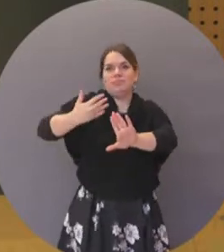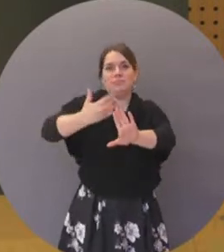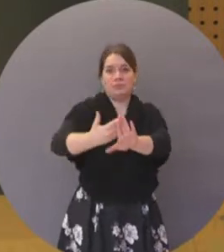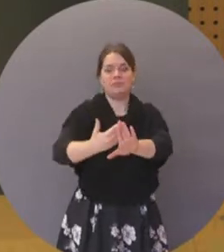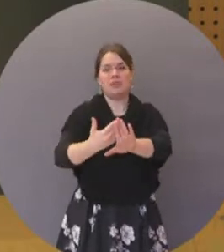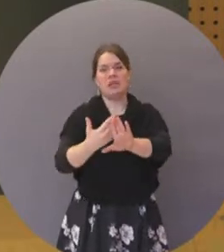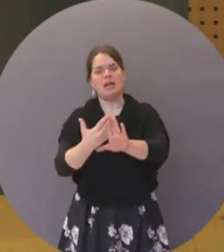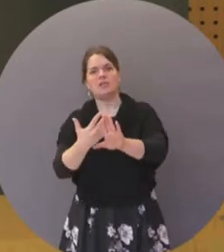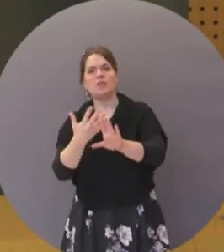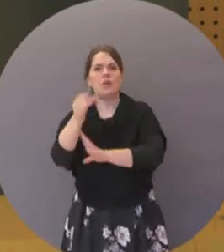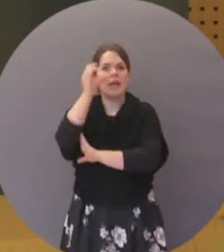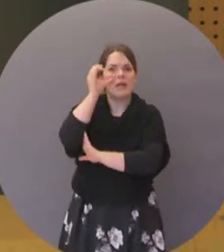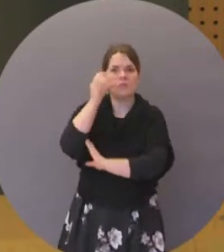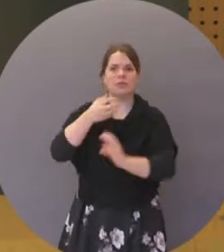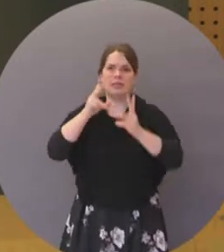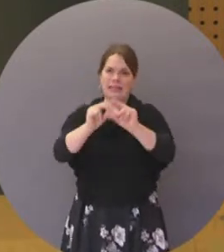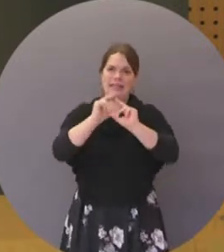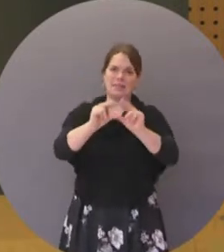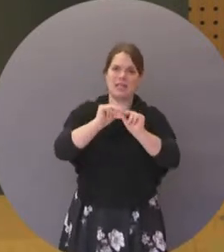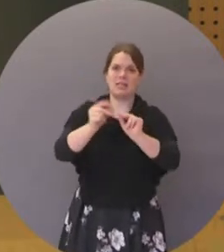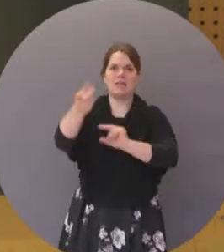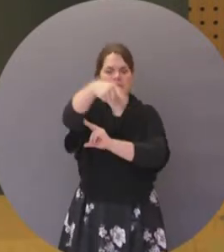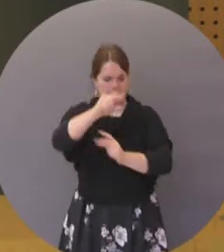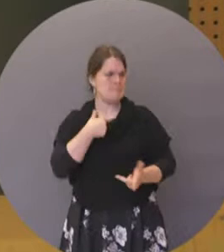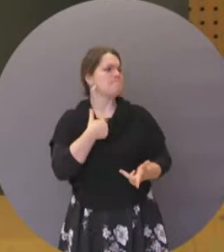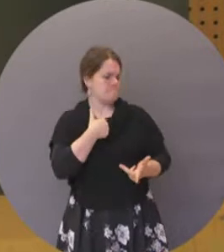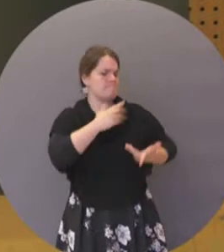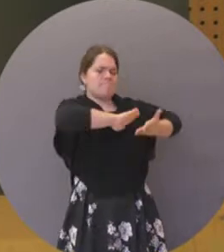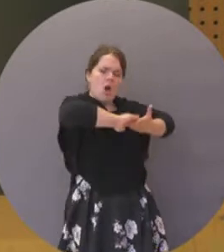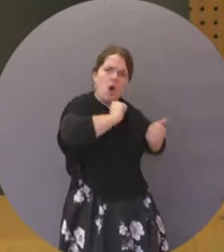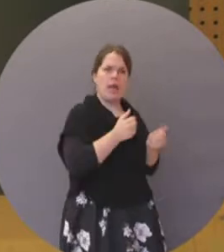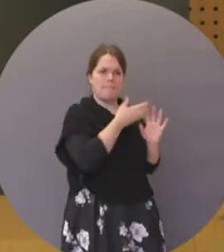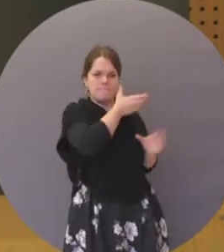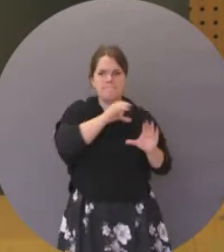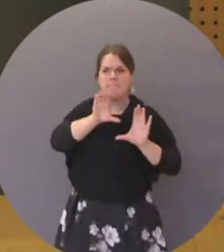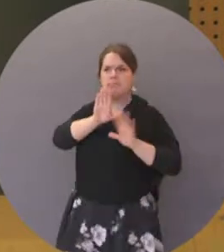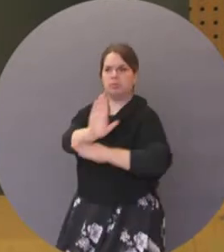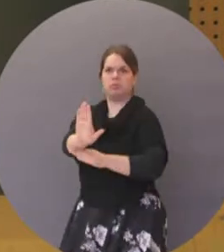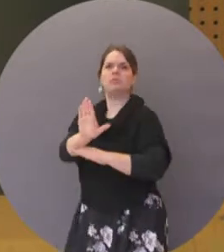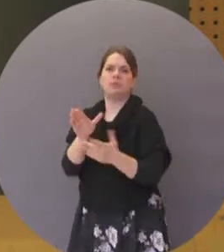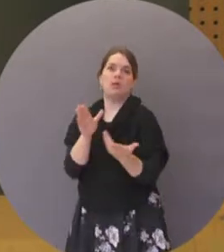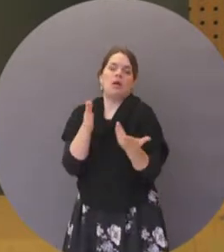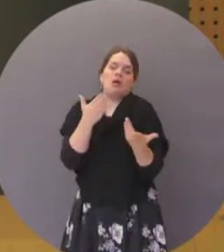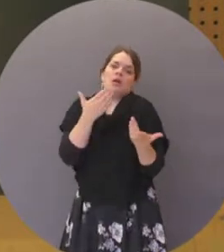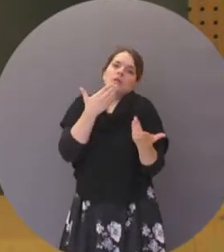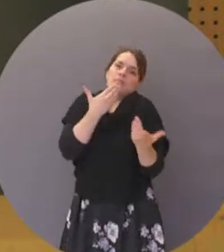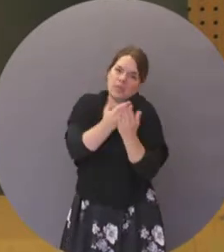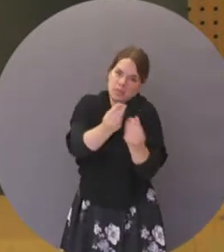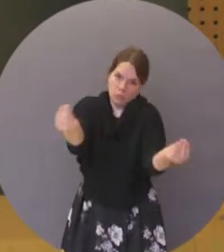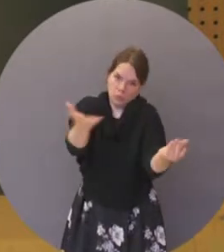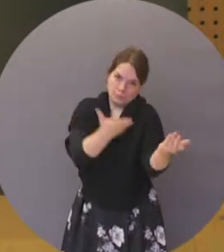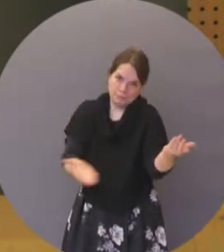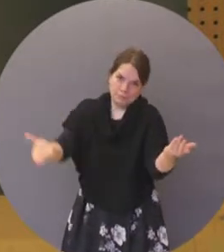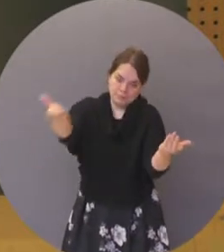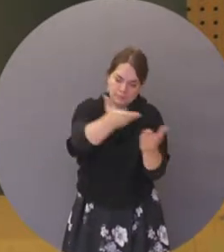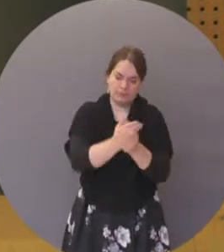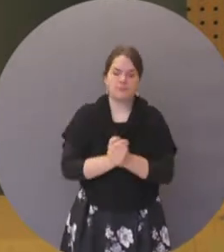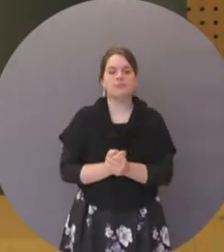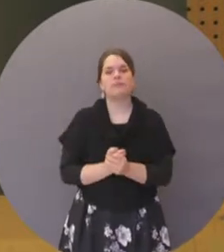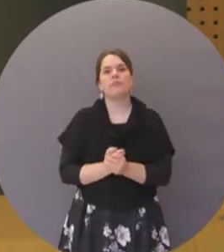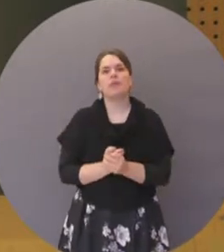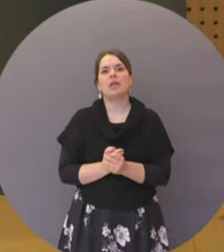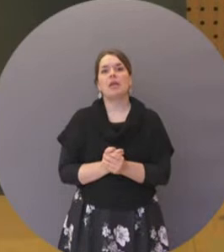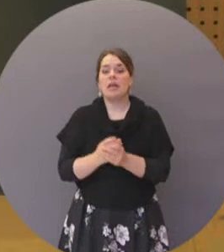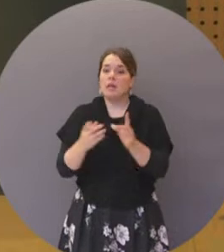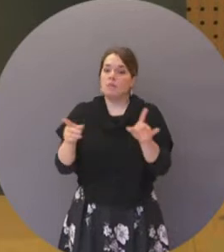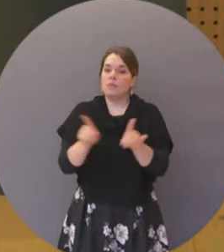la voix des agents pour que du coup les orientations soient prises dans le bon sens et effectivement rappeler ici que